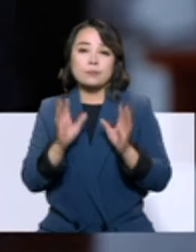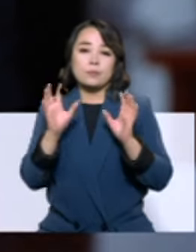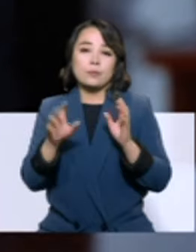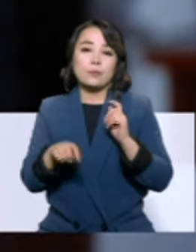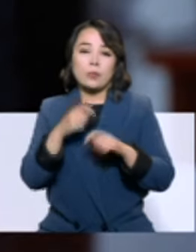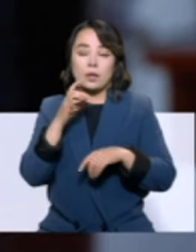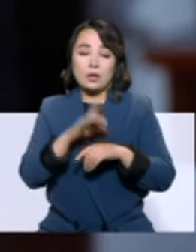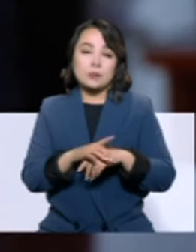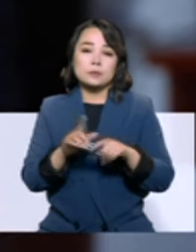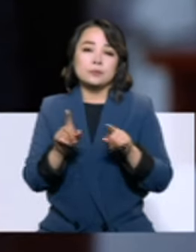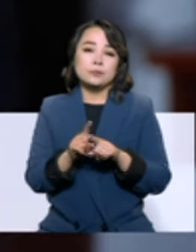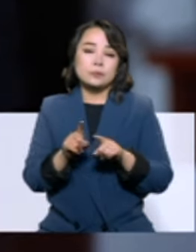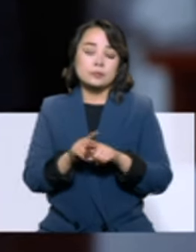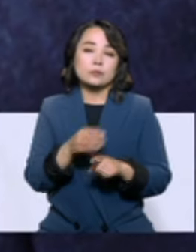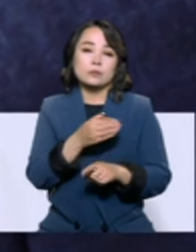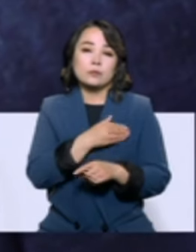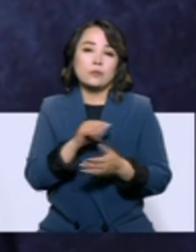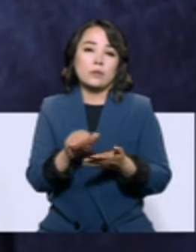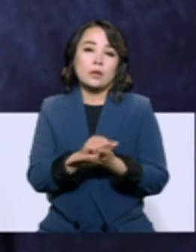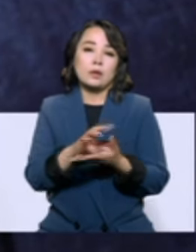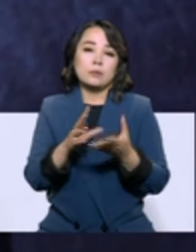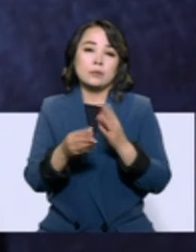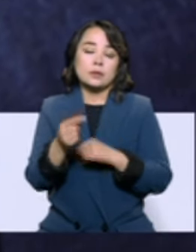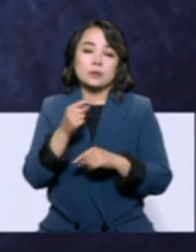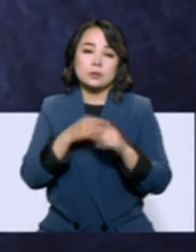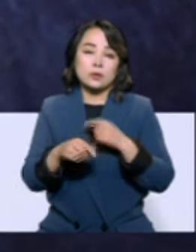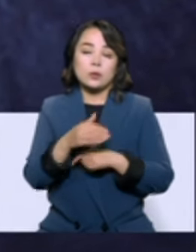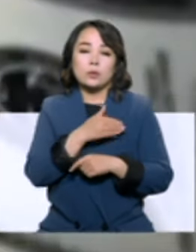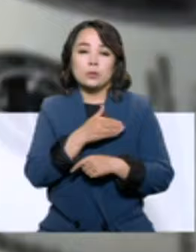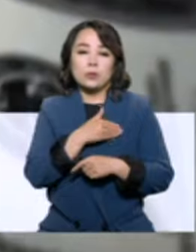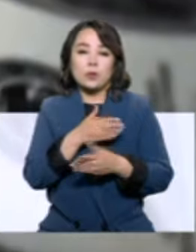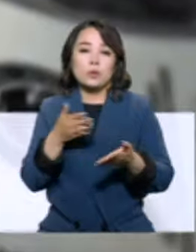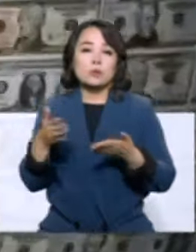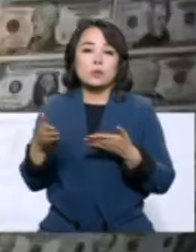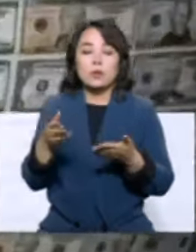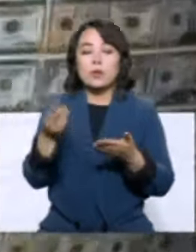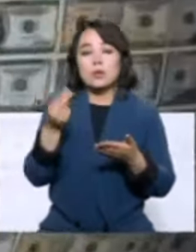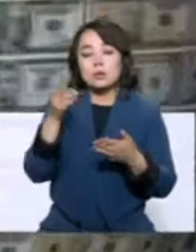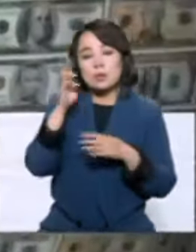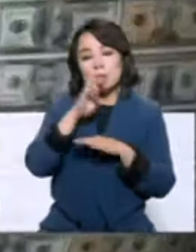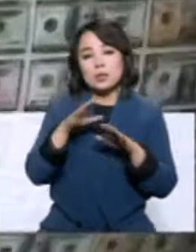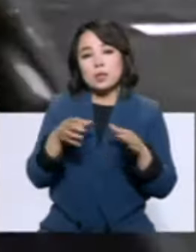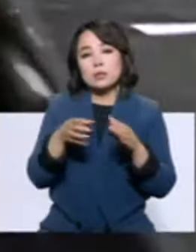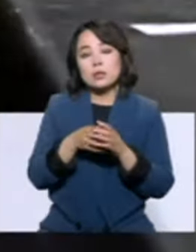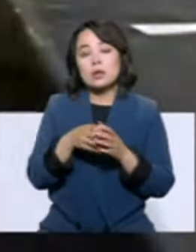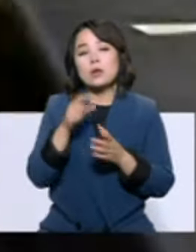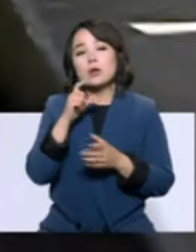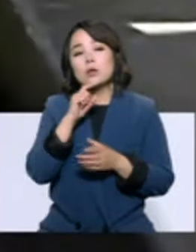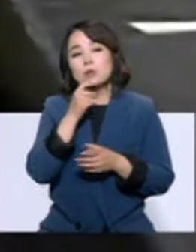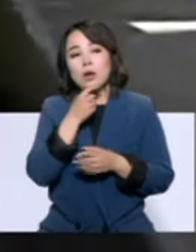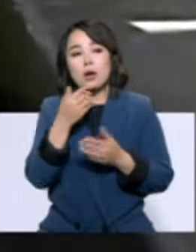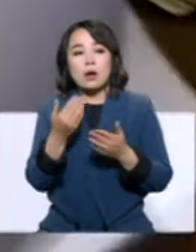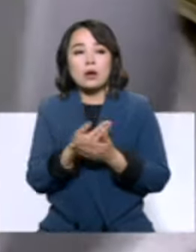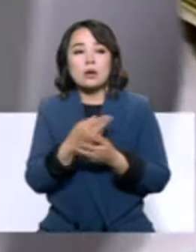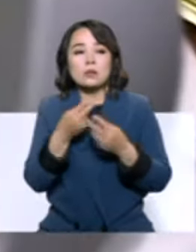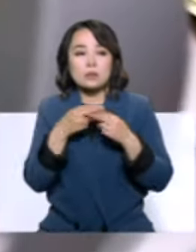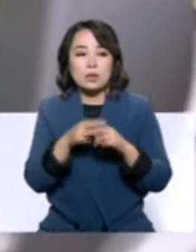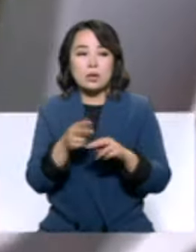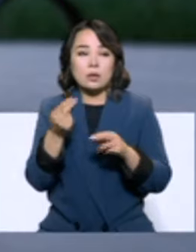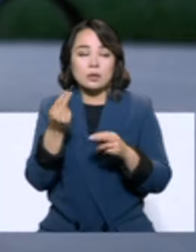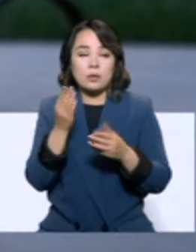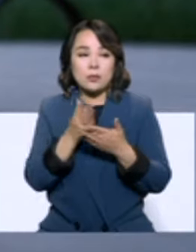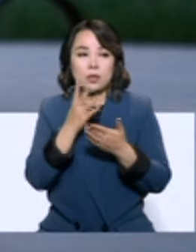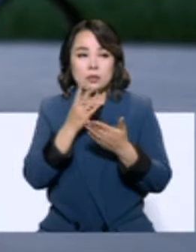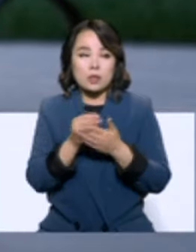Заңсыз иемденілген активтерді қайтарудың енді бір жолы қаражатты ел экономикасына қайта инвестициялау.